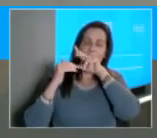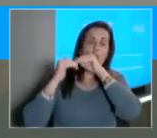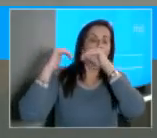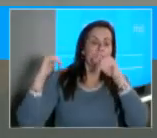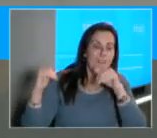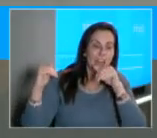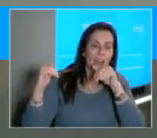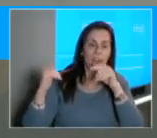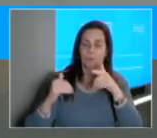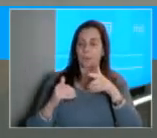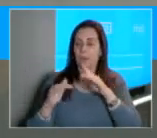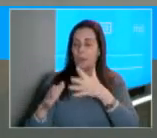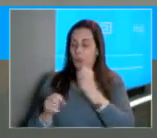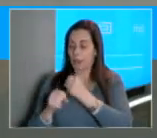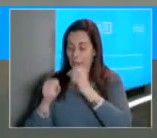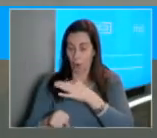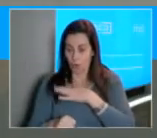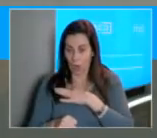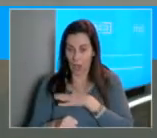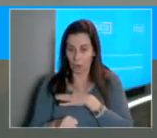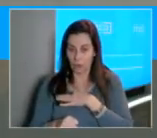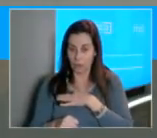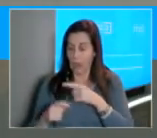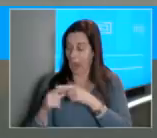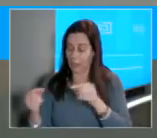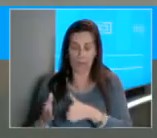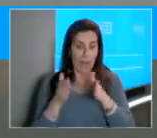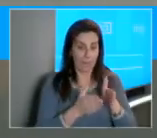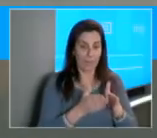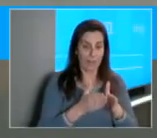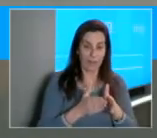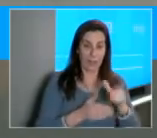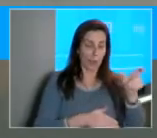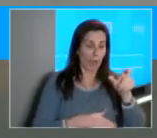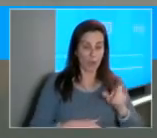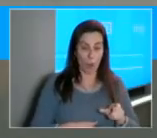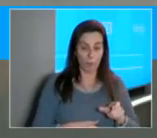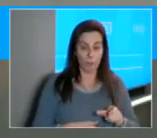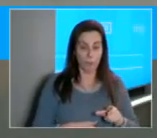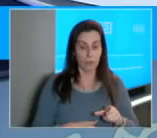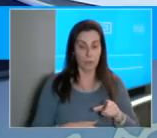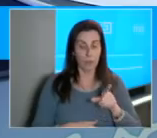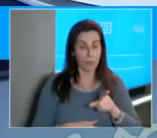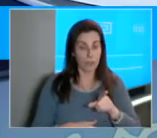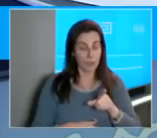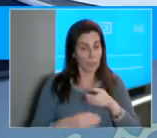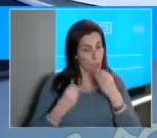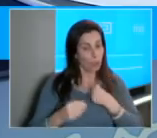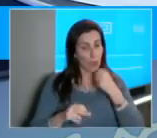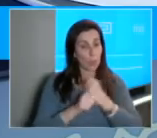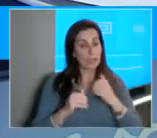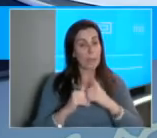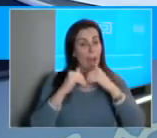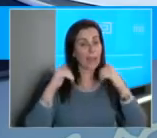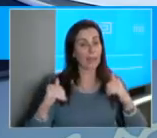של מנגנוני הביטחון שלנו בין עזה לבין הגדה? זה נכון לעשות ההפרדה הזאת?